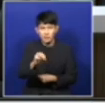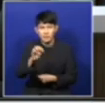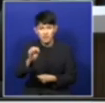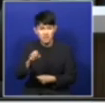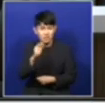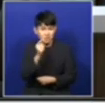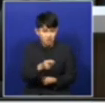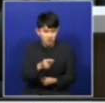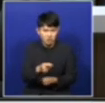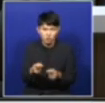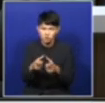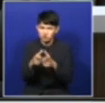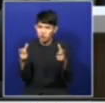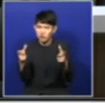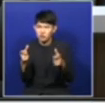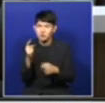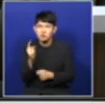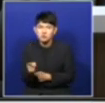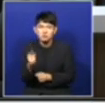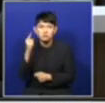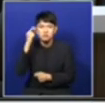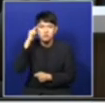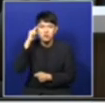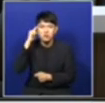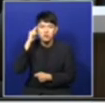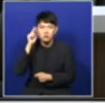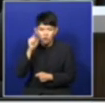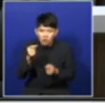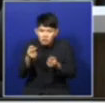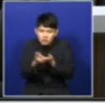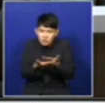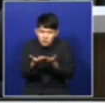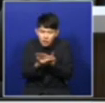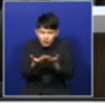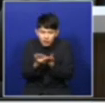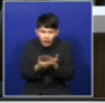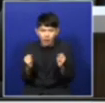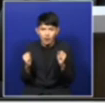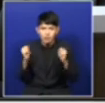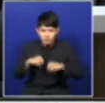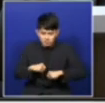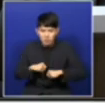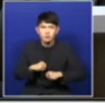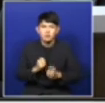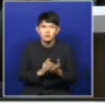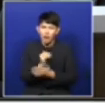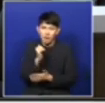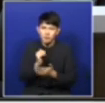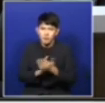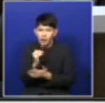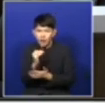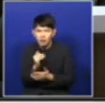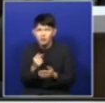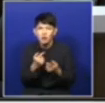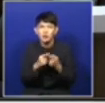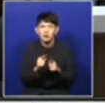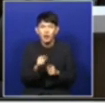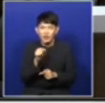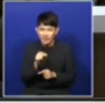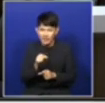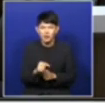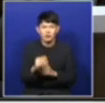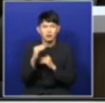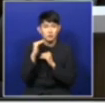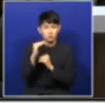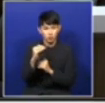ใหญ่อย่างแท้จริงมาเป็นเครื่องพิจารณาในการอนุมัติสินเชื่อมันจะทำให้การกำหนดให้ผู้ประก